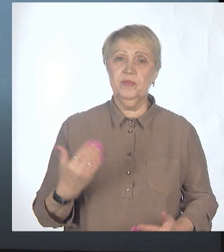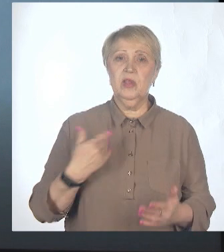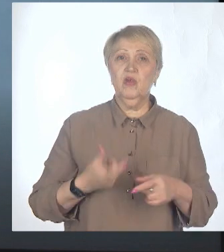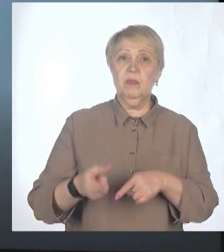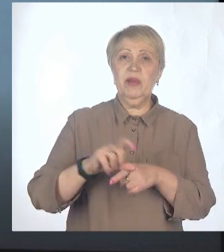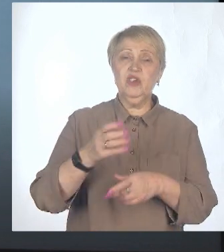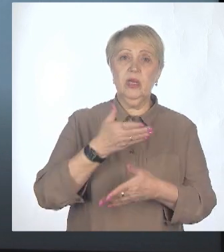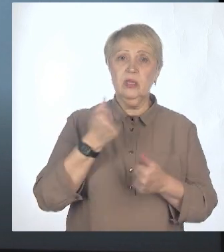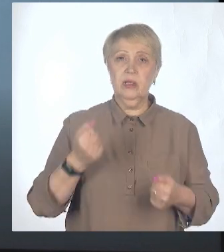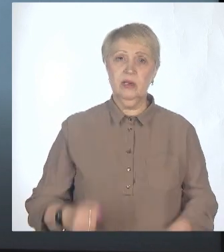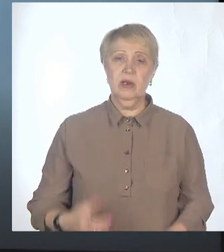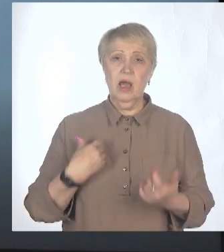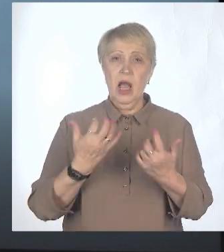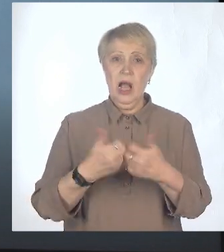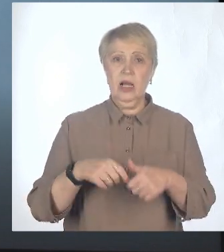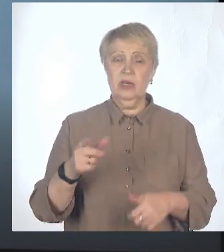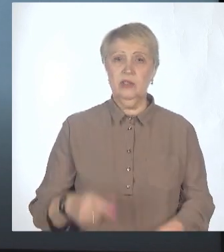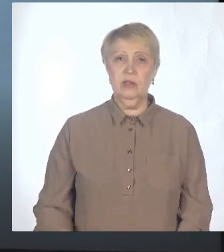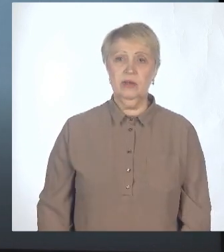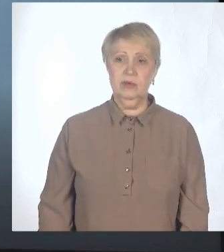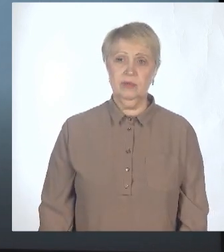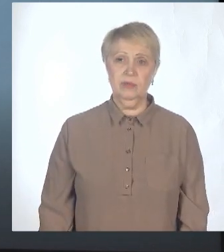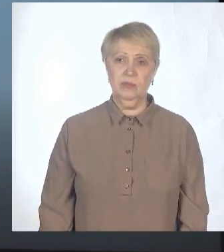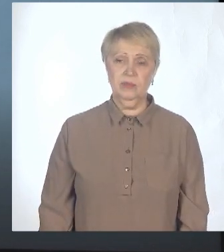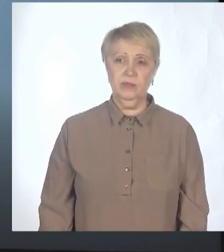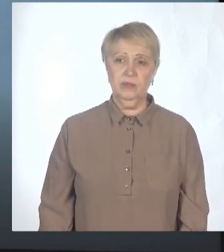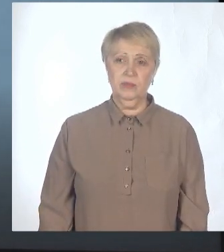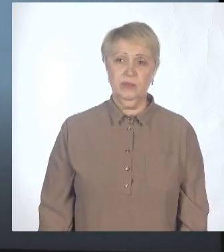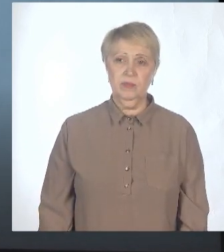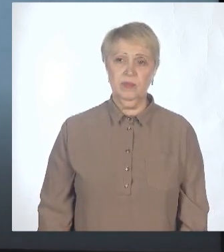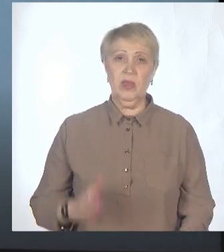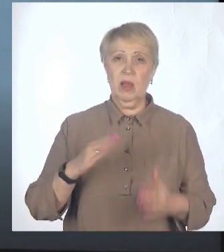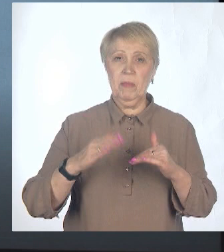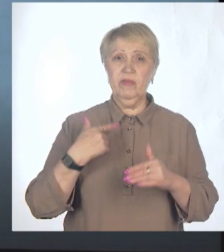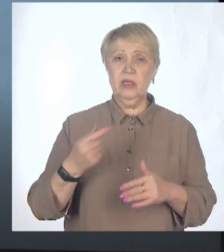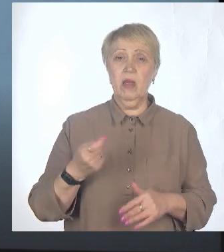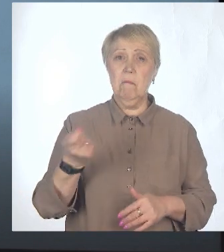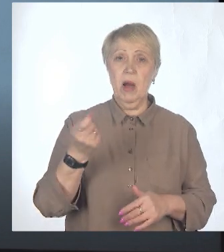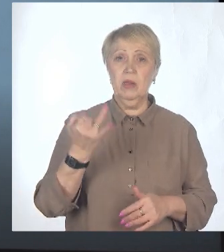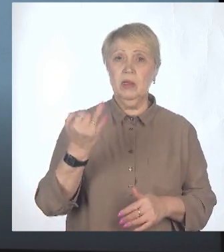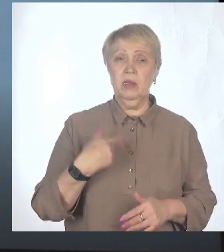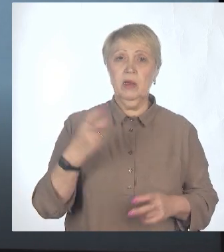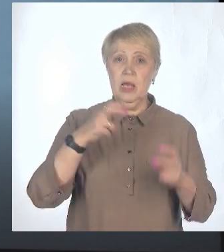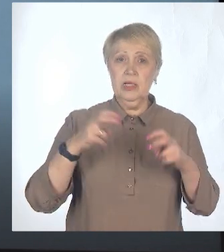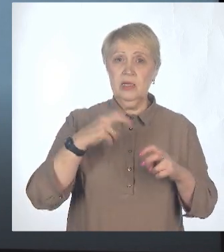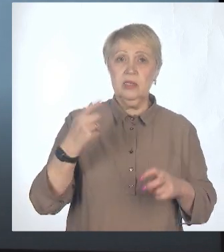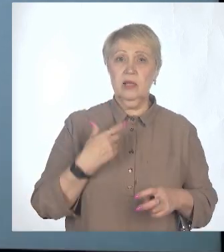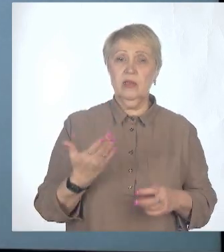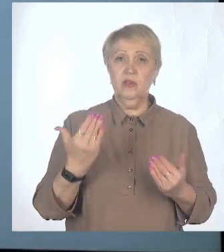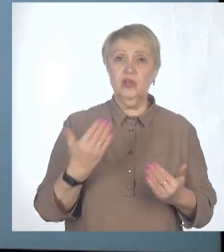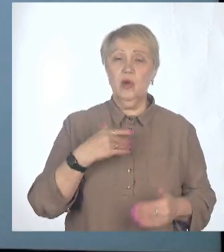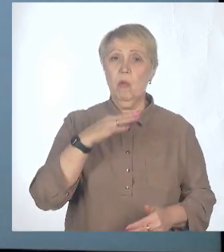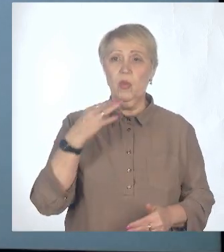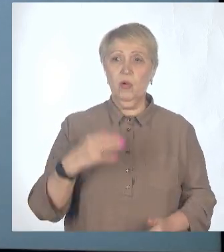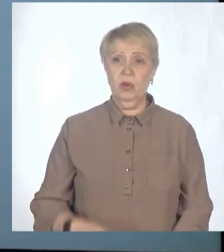превышают количество вакансий. Вакансий мало, и соискателей сильно много на них. К сожалению, пока индекс говорит